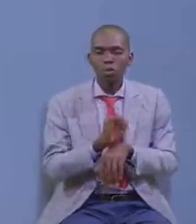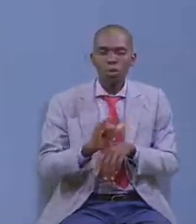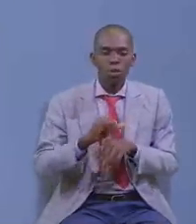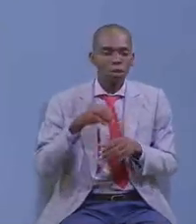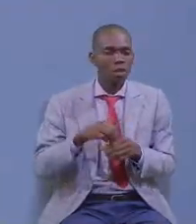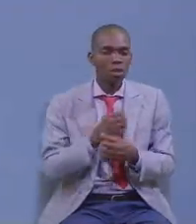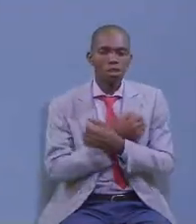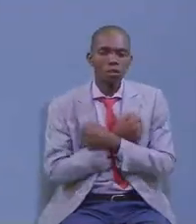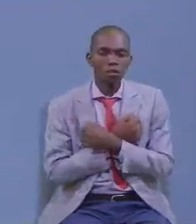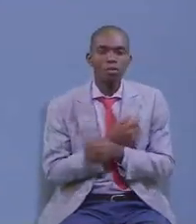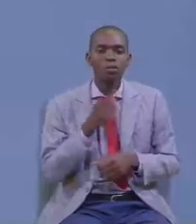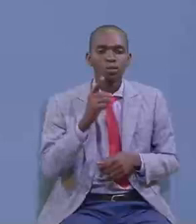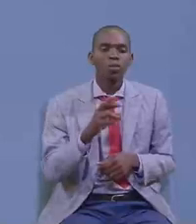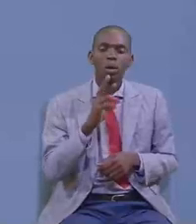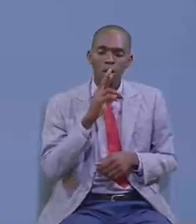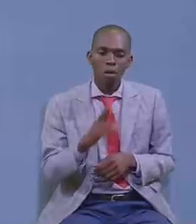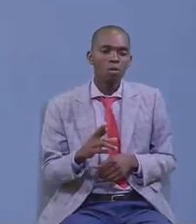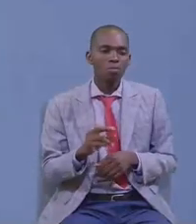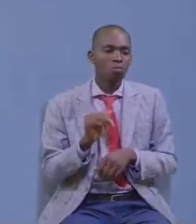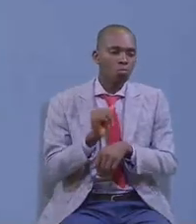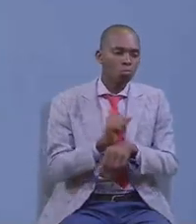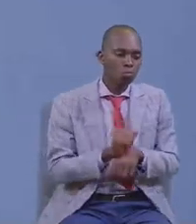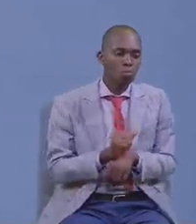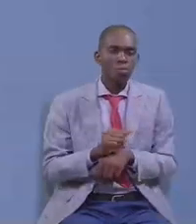quand tu agis, tu n'agis pas pour aider l'autre personne.